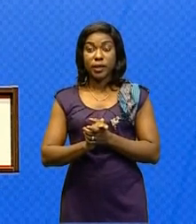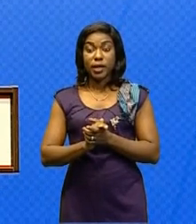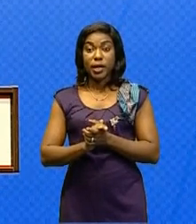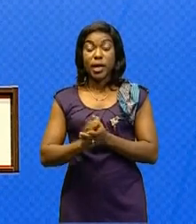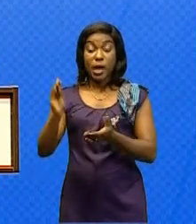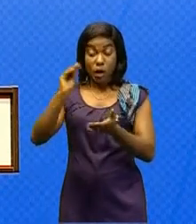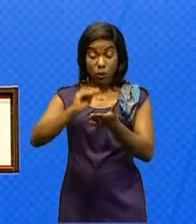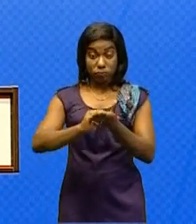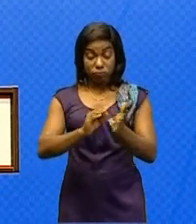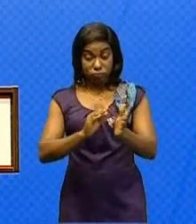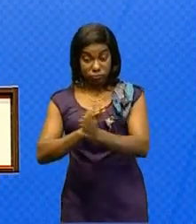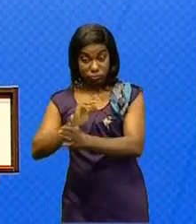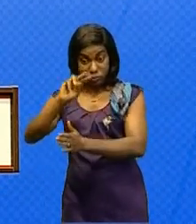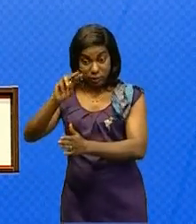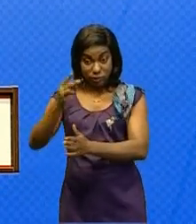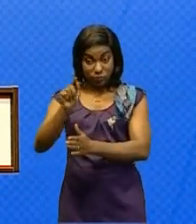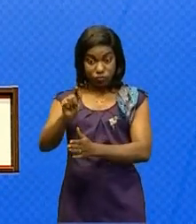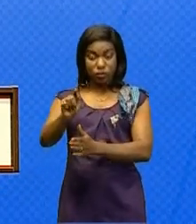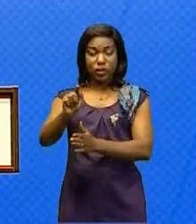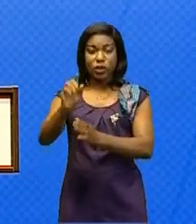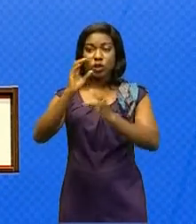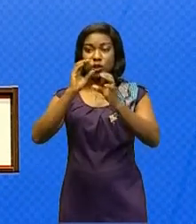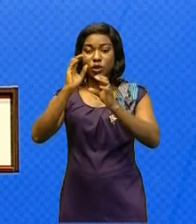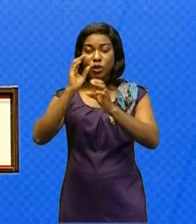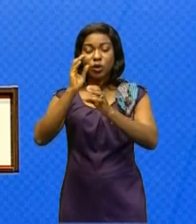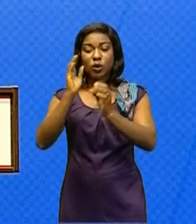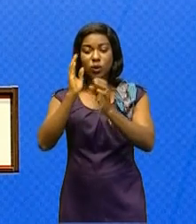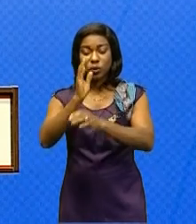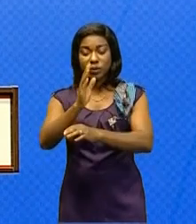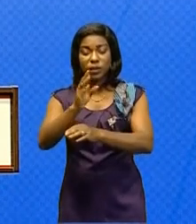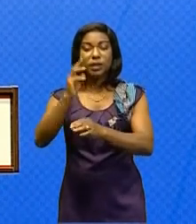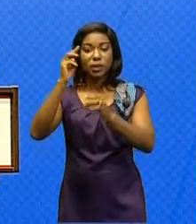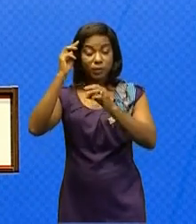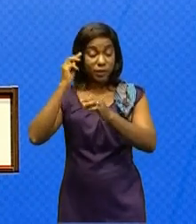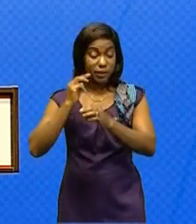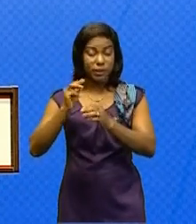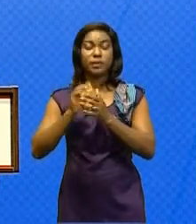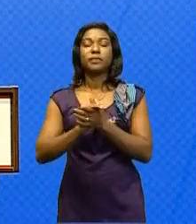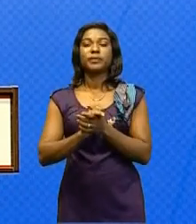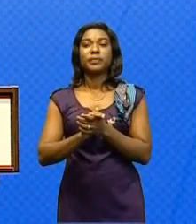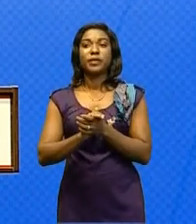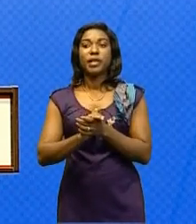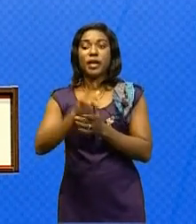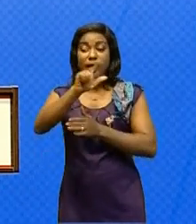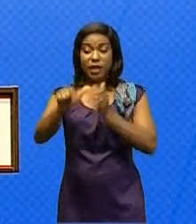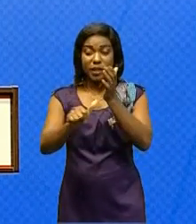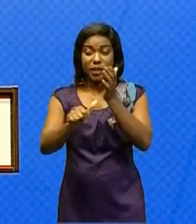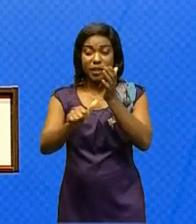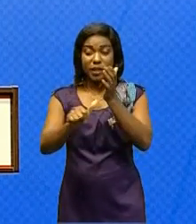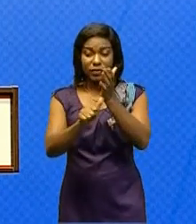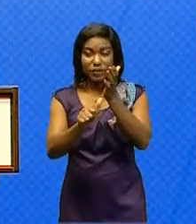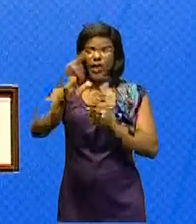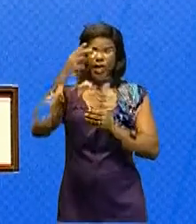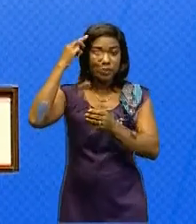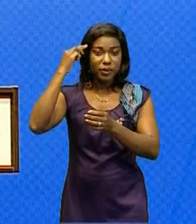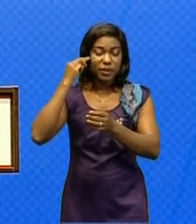Chapitre 2 du Conseil des ministres de ce jour, relatif aux points d'information. Le vice-premier ministre